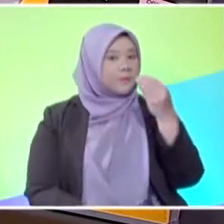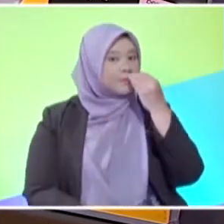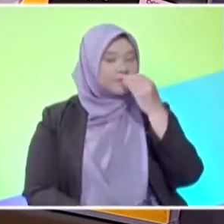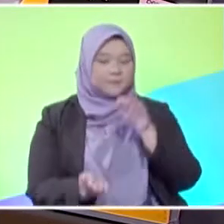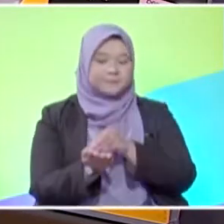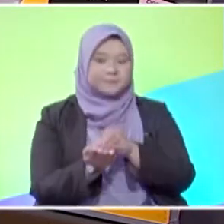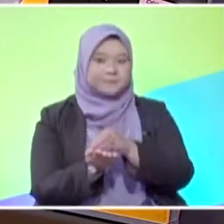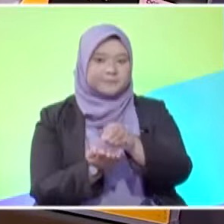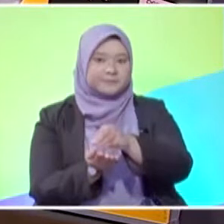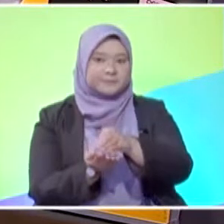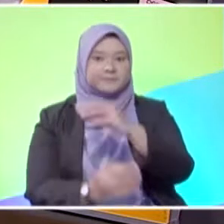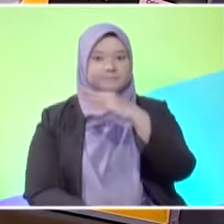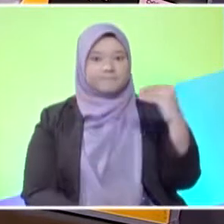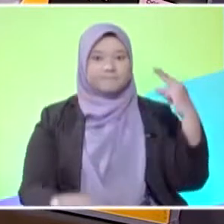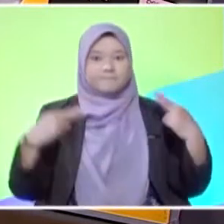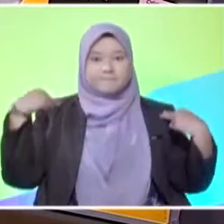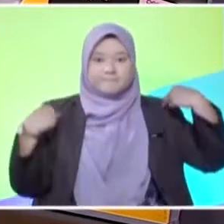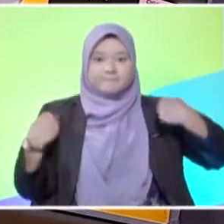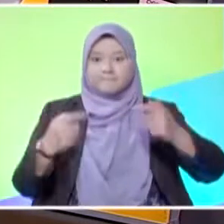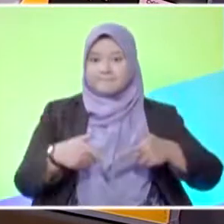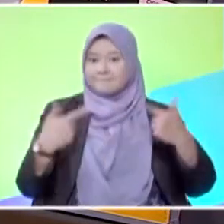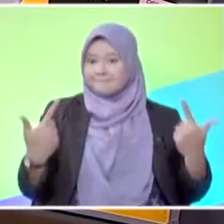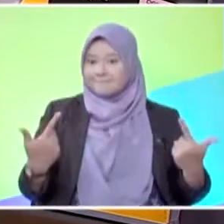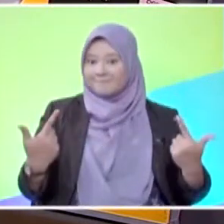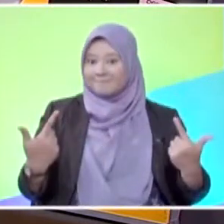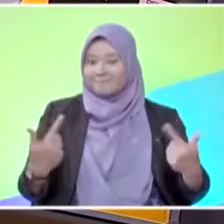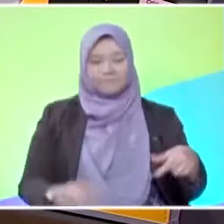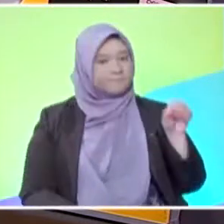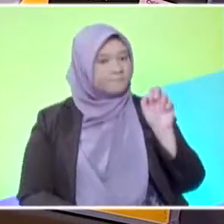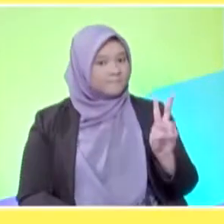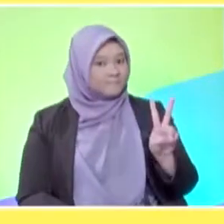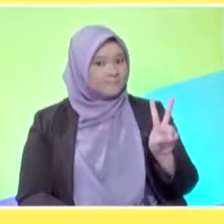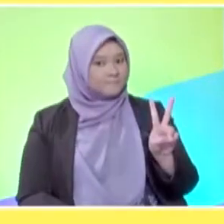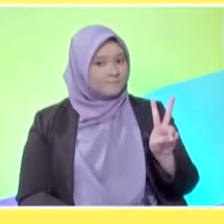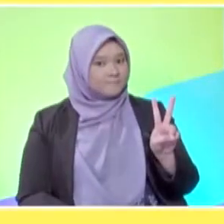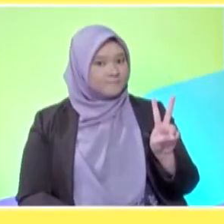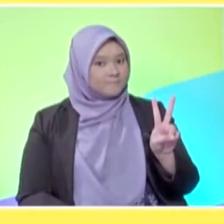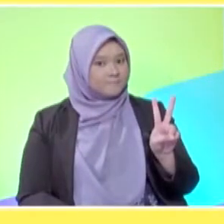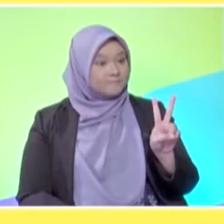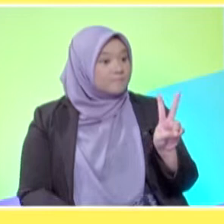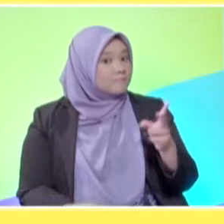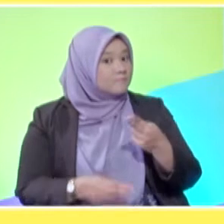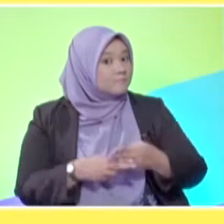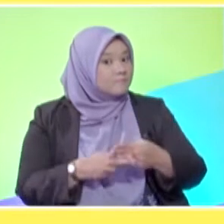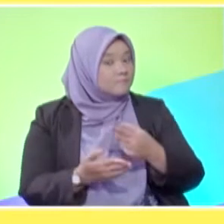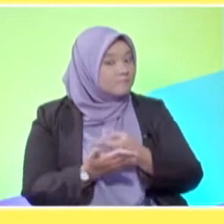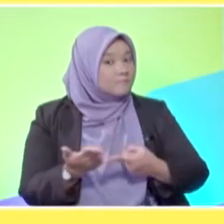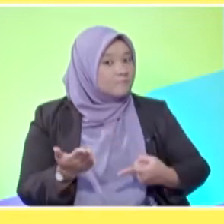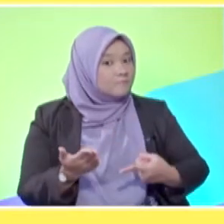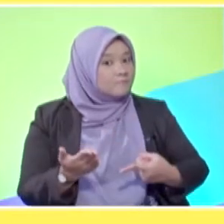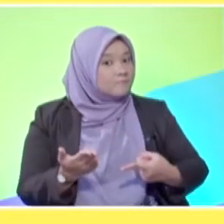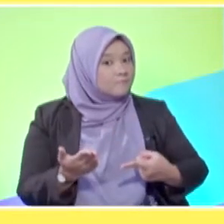seterusnya kita lihat Yasa tadi ulah sekarang nyapa Wah ini sih takujeng Ustad atas